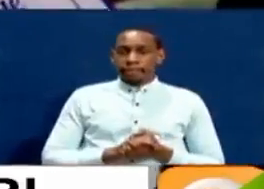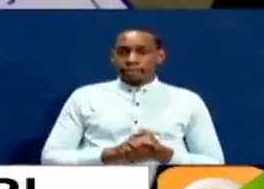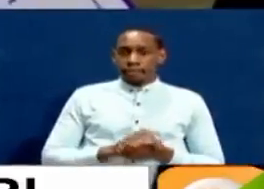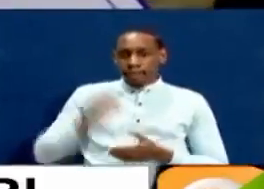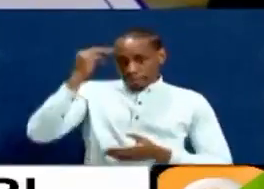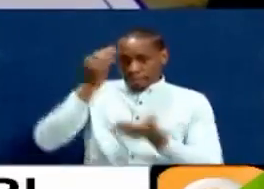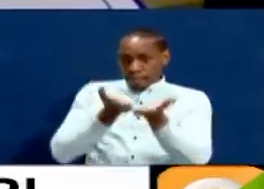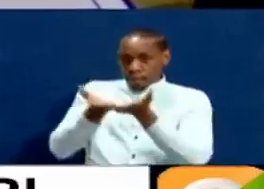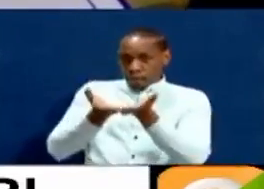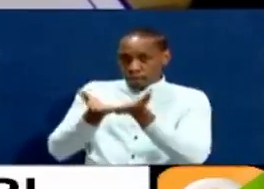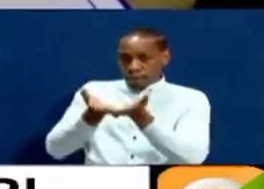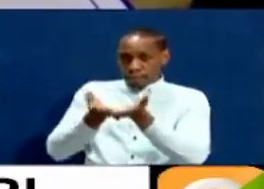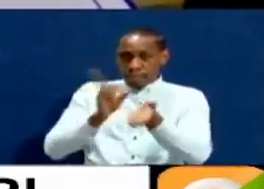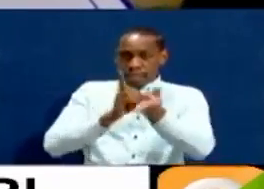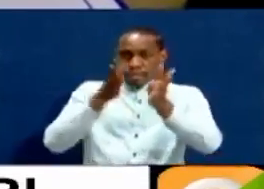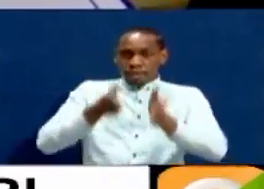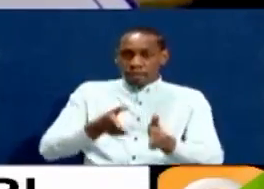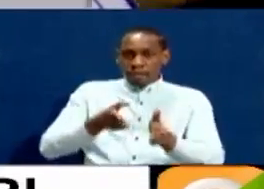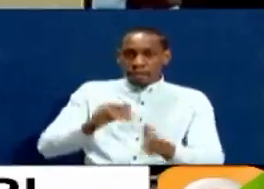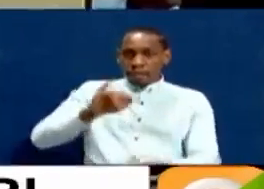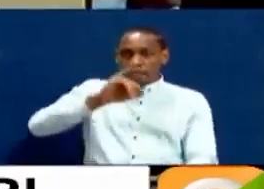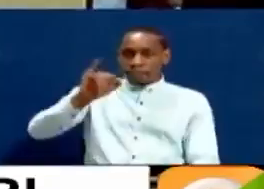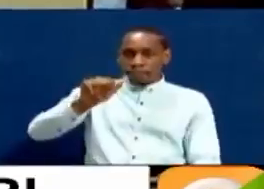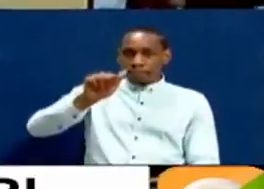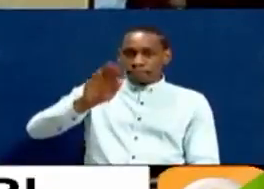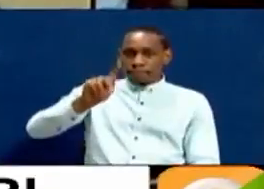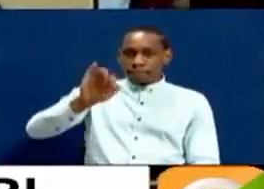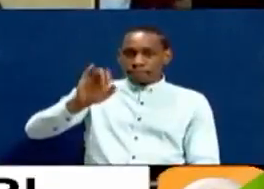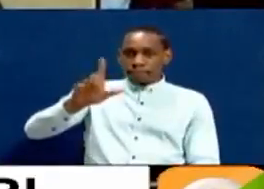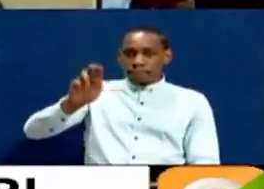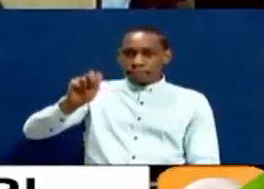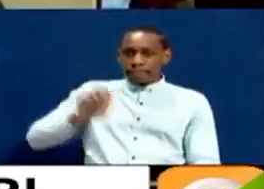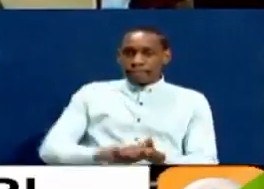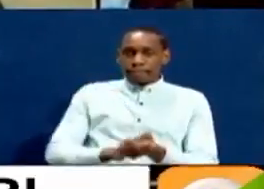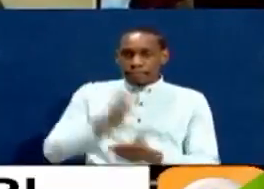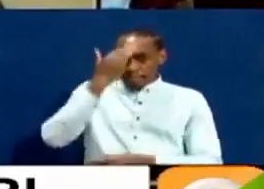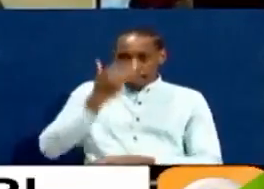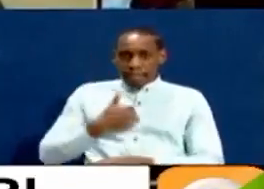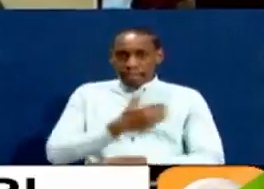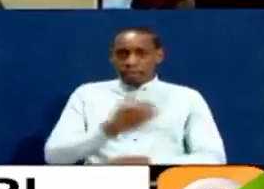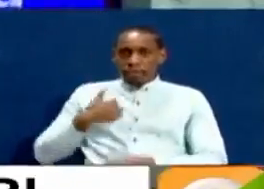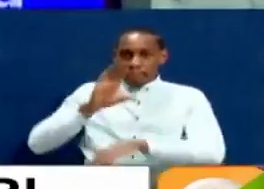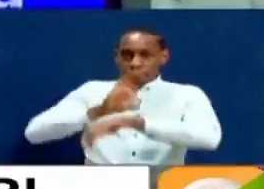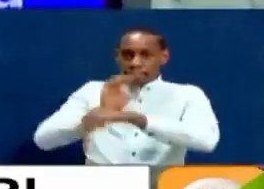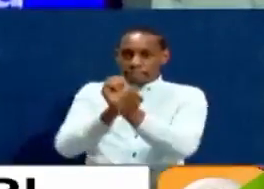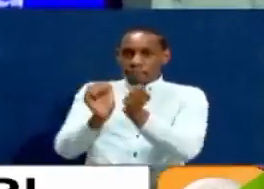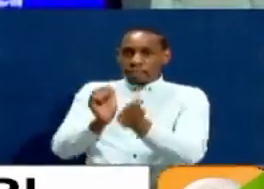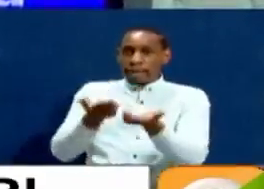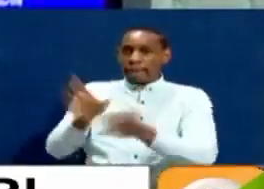Baada ya wafu ya mwenda zake Dr. Jacqueline Njoroge katika kanisa Katoliki la St. Paul's hapa jijini Nairobi.